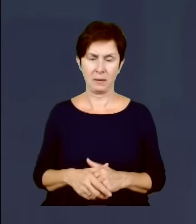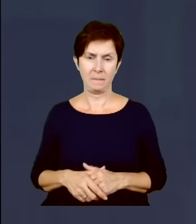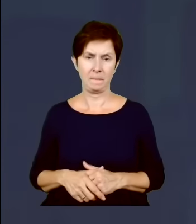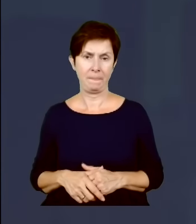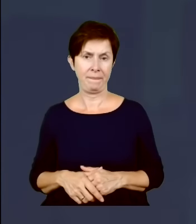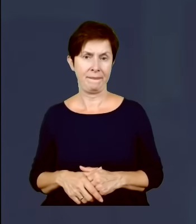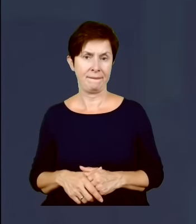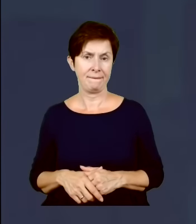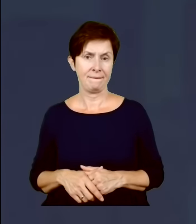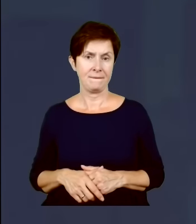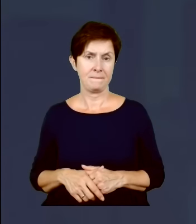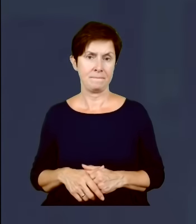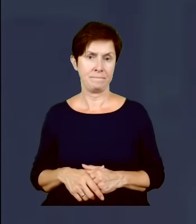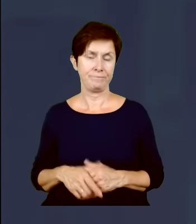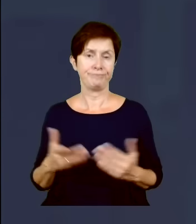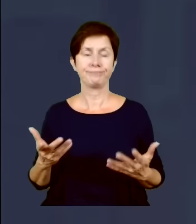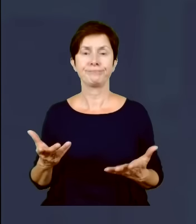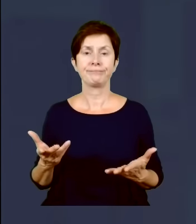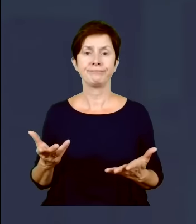Posługując się taką